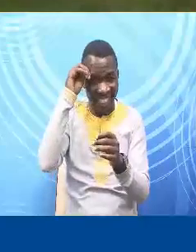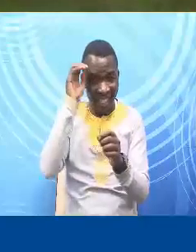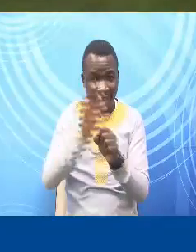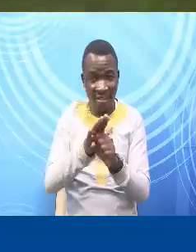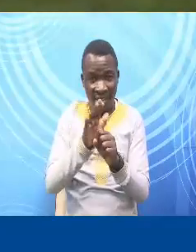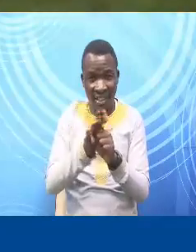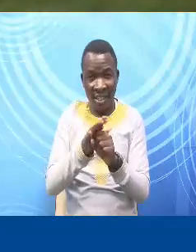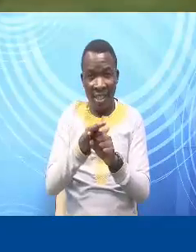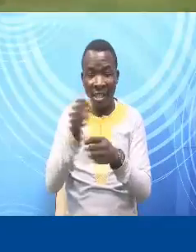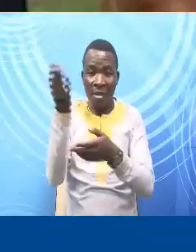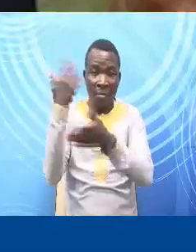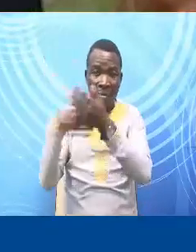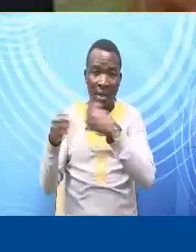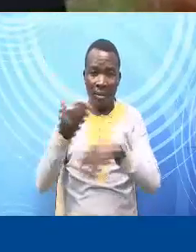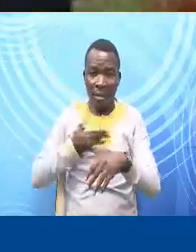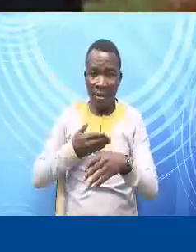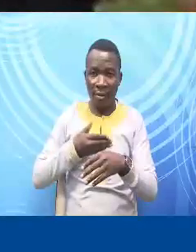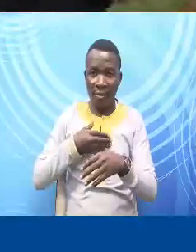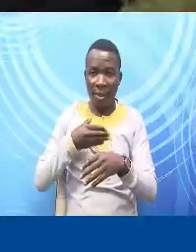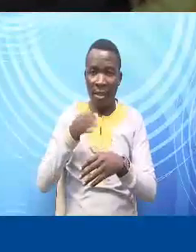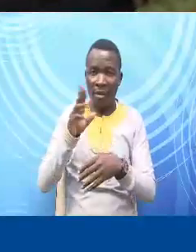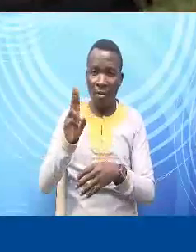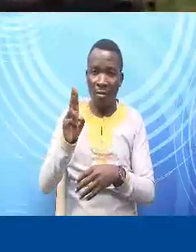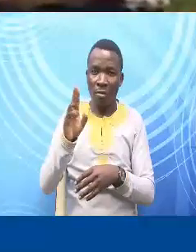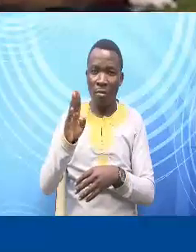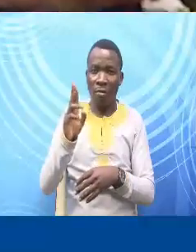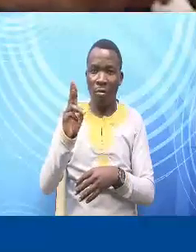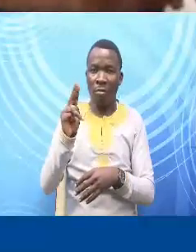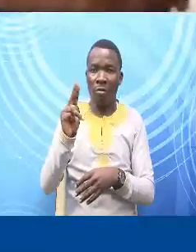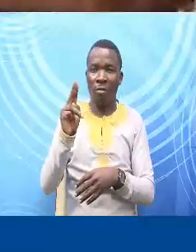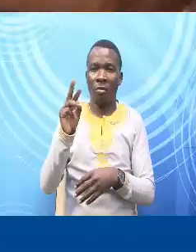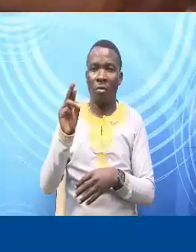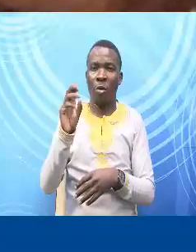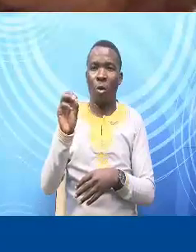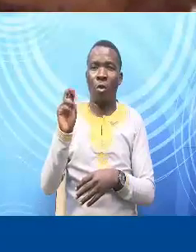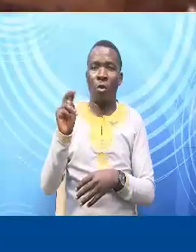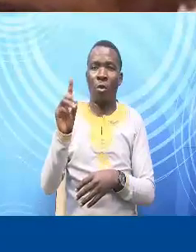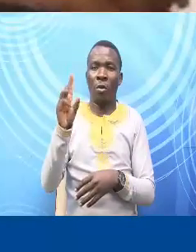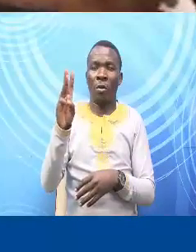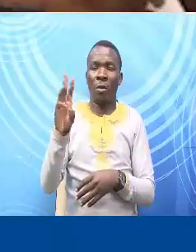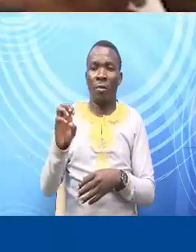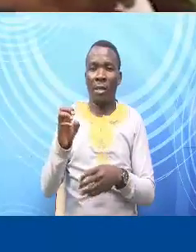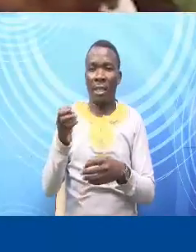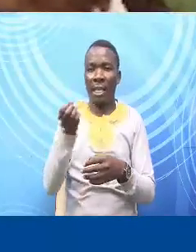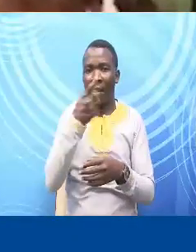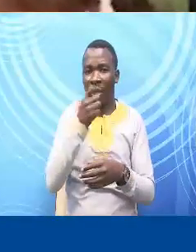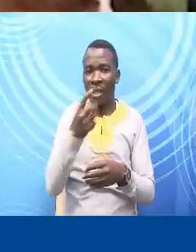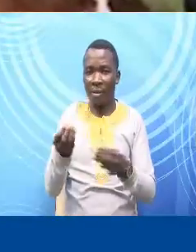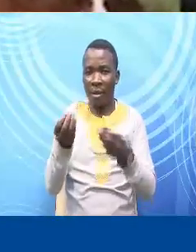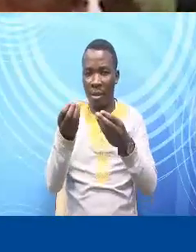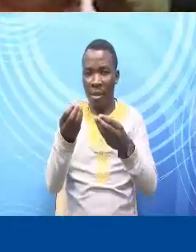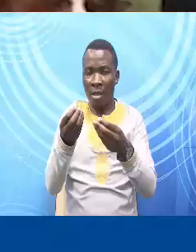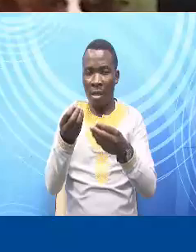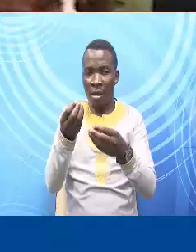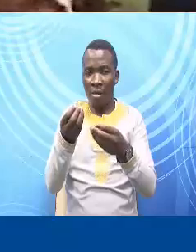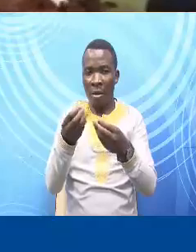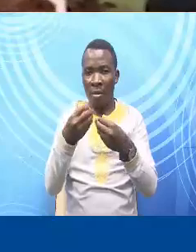imiti batuzaniye nigira ikintu ikora ku burondwe ariko kugeza ubu ngubu nirebye musanga hari ikintu cyahindutseho no